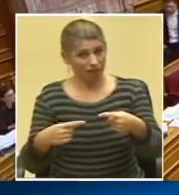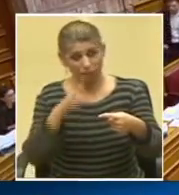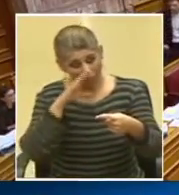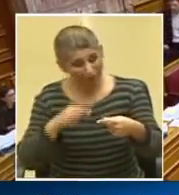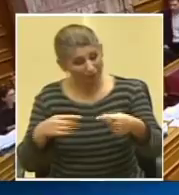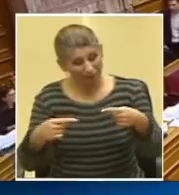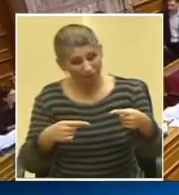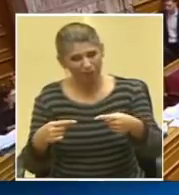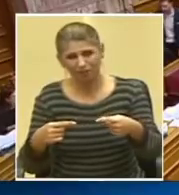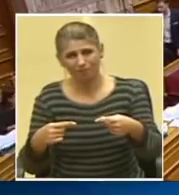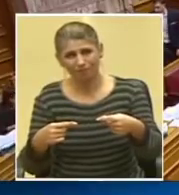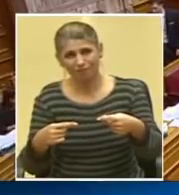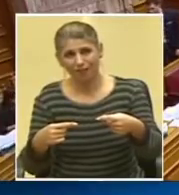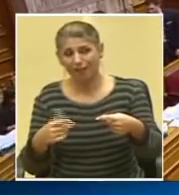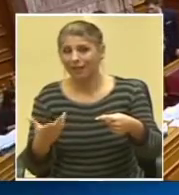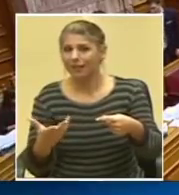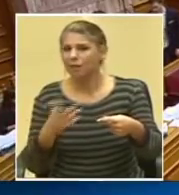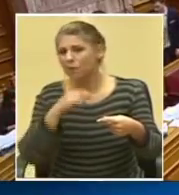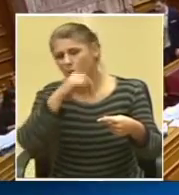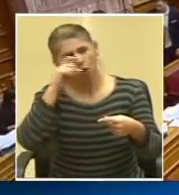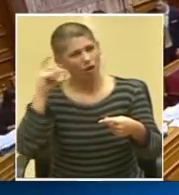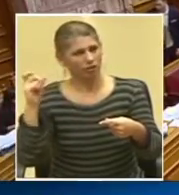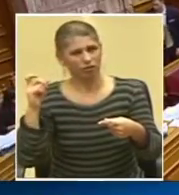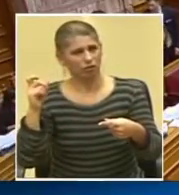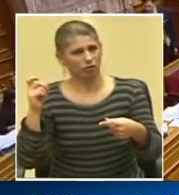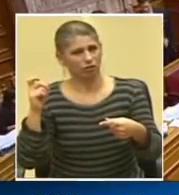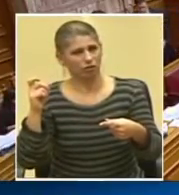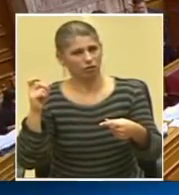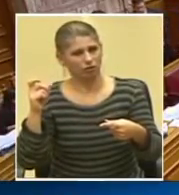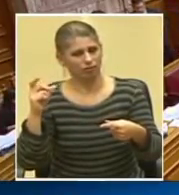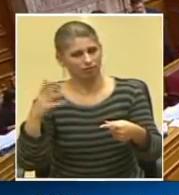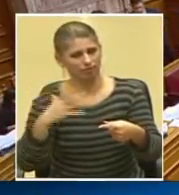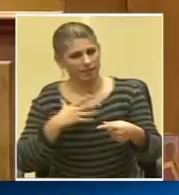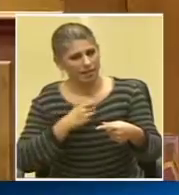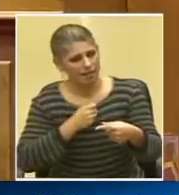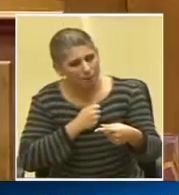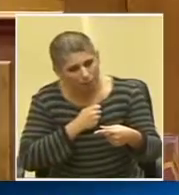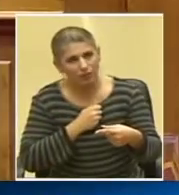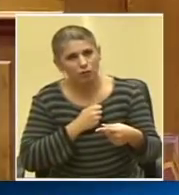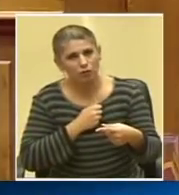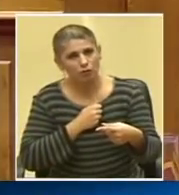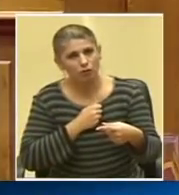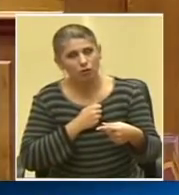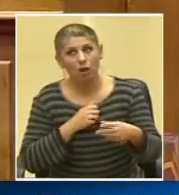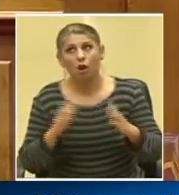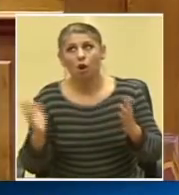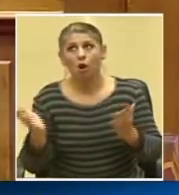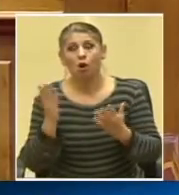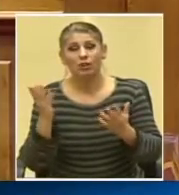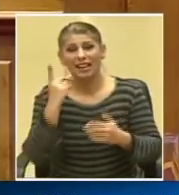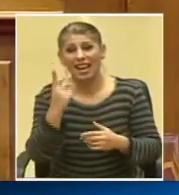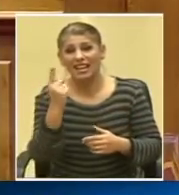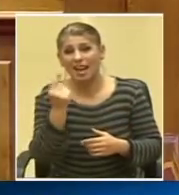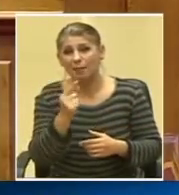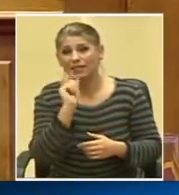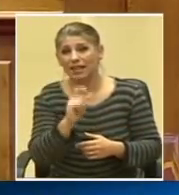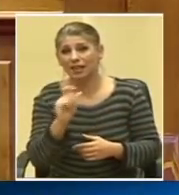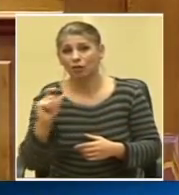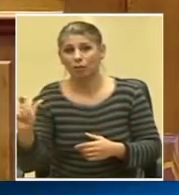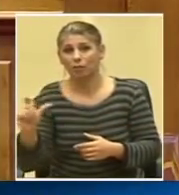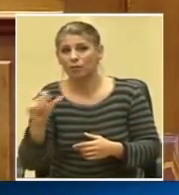Είναι πολύ δύσκολο να πείσεις όταν οι 1,5 εκατομμύριο συνταξιούχοι,